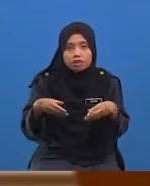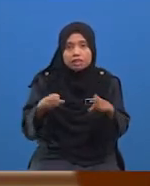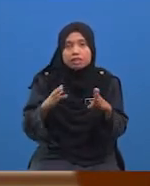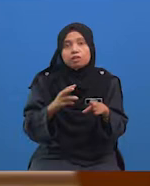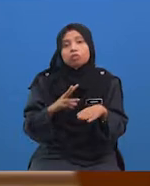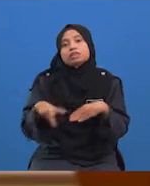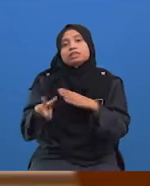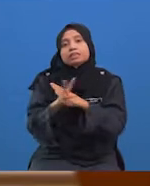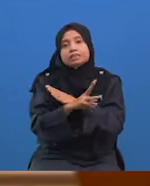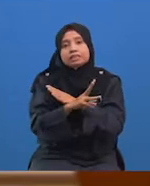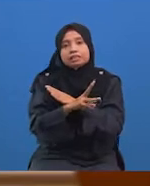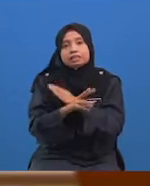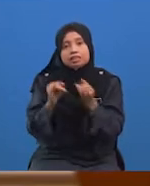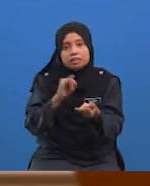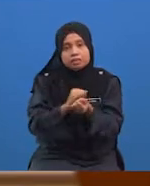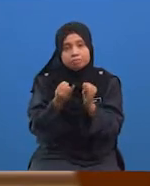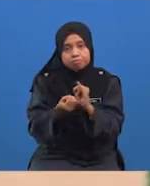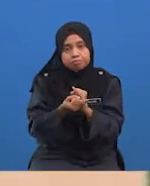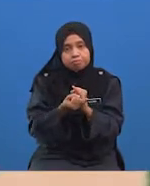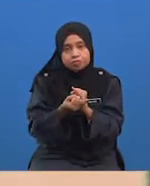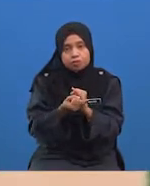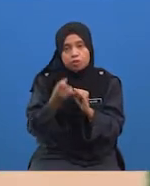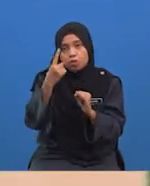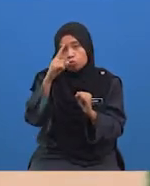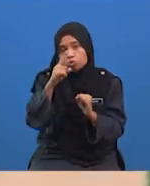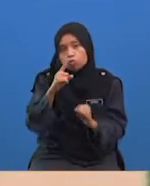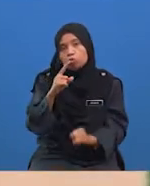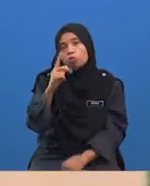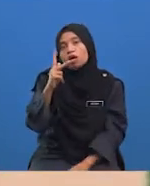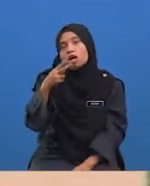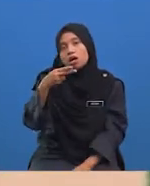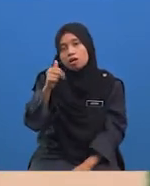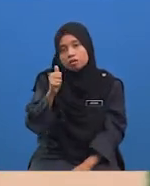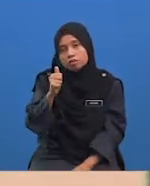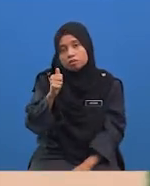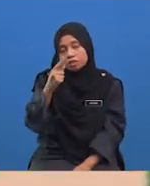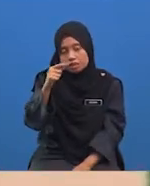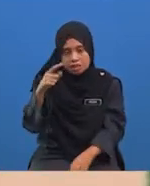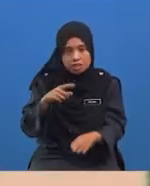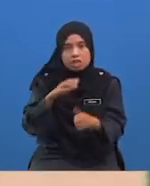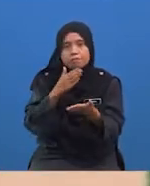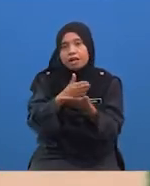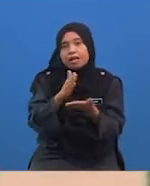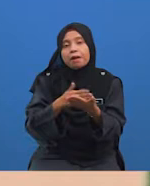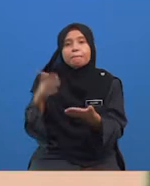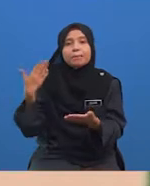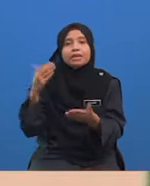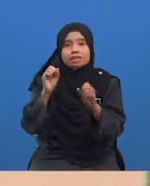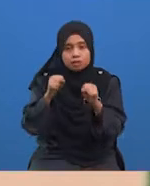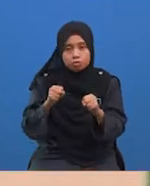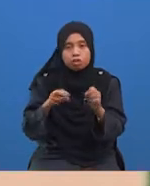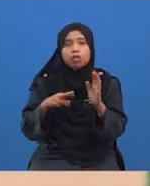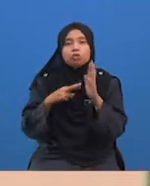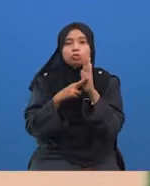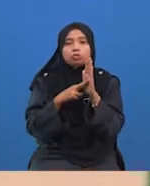di kawasan iklim tersebut. Bagi iklim khatulistiwa yang berada dalam zon panas, kita boleh